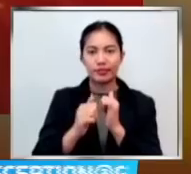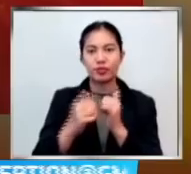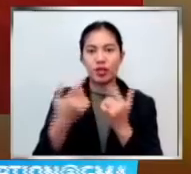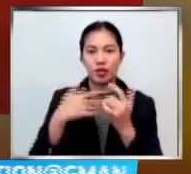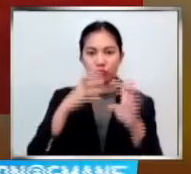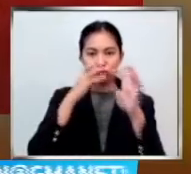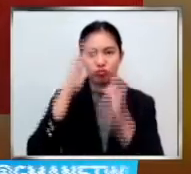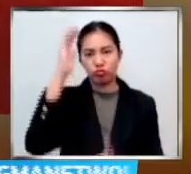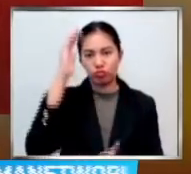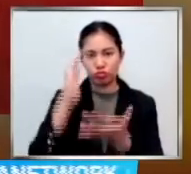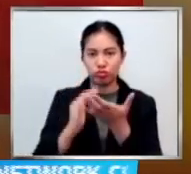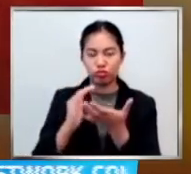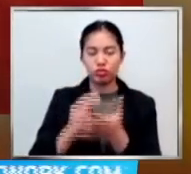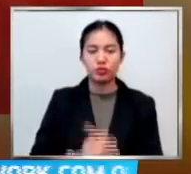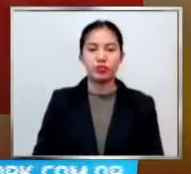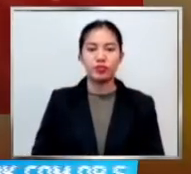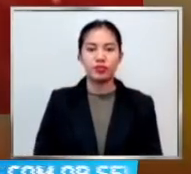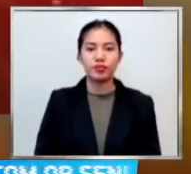moderate.